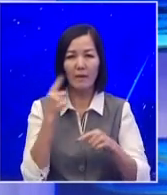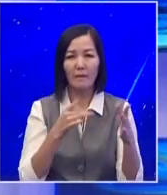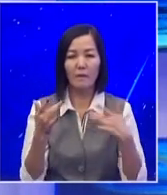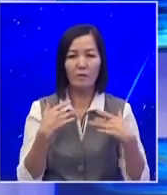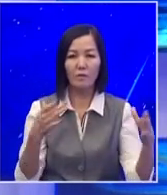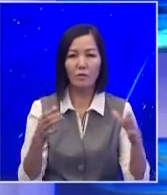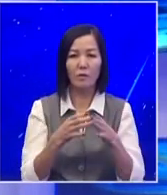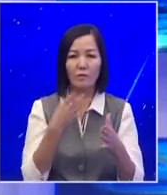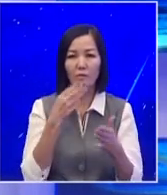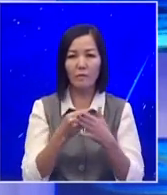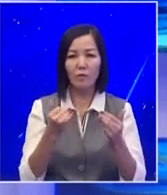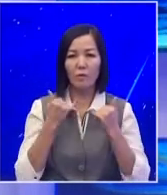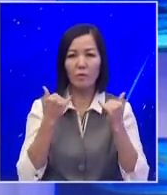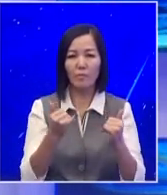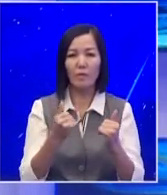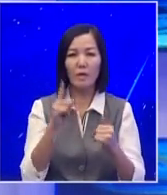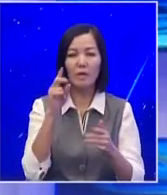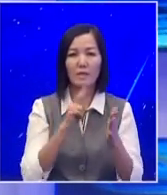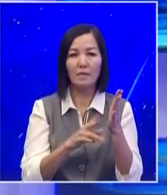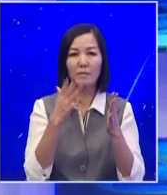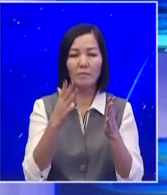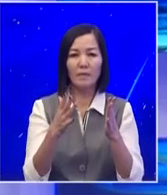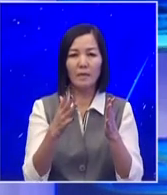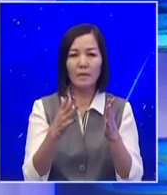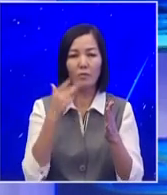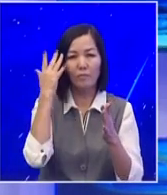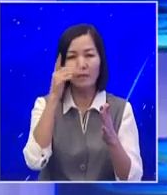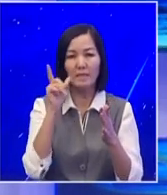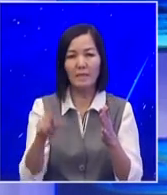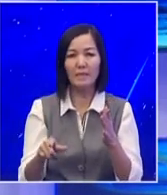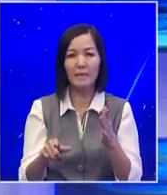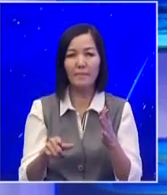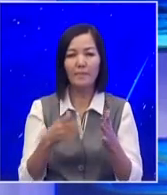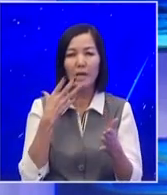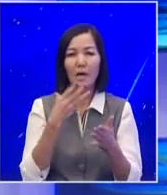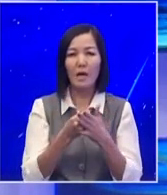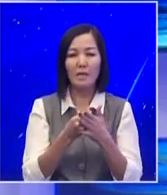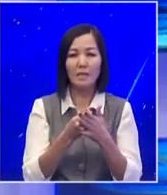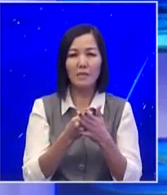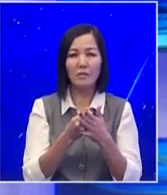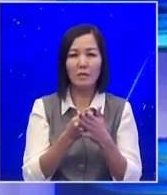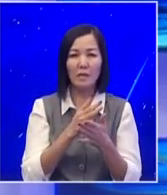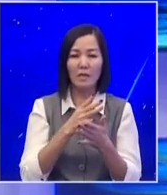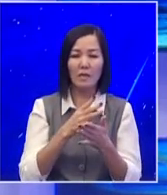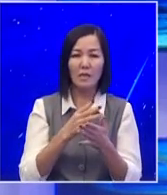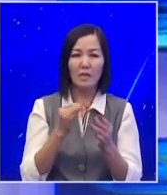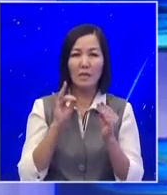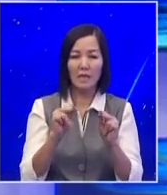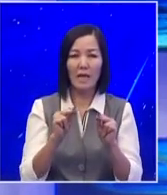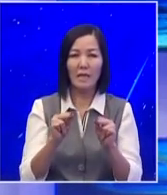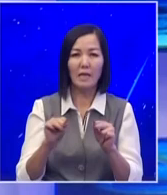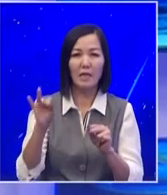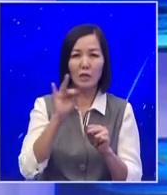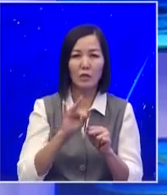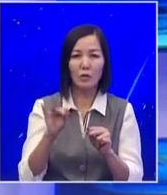работу посвятил 175-летию мыслителя. Примечательно, что в основу сценария легла реальная история из жизни